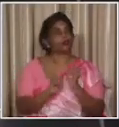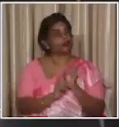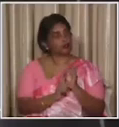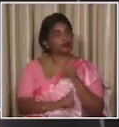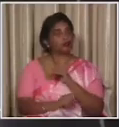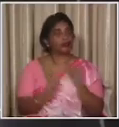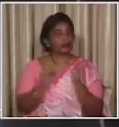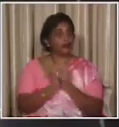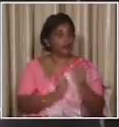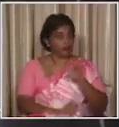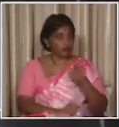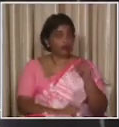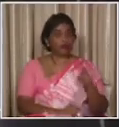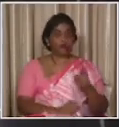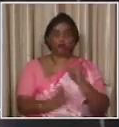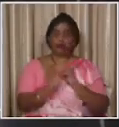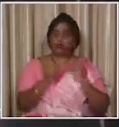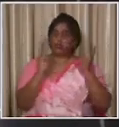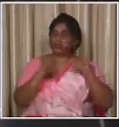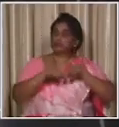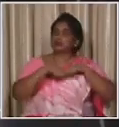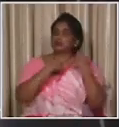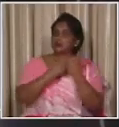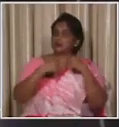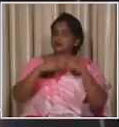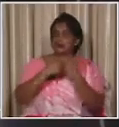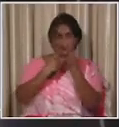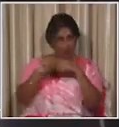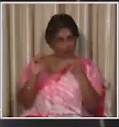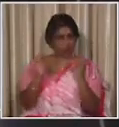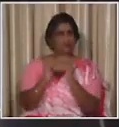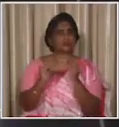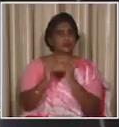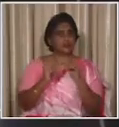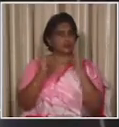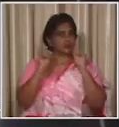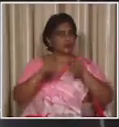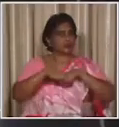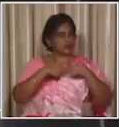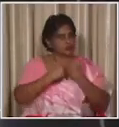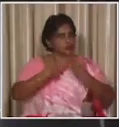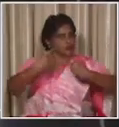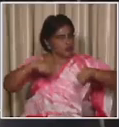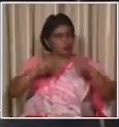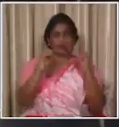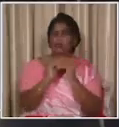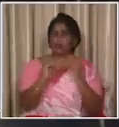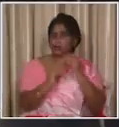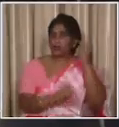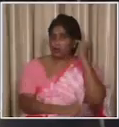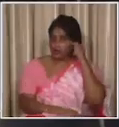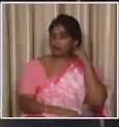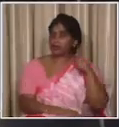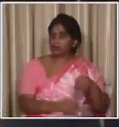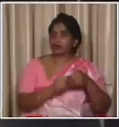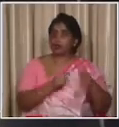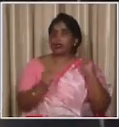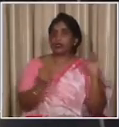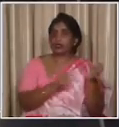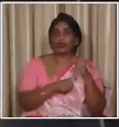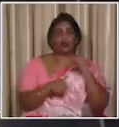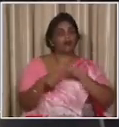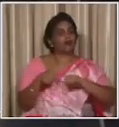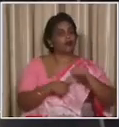අමතිවරයා වැඩ කරන්නේ හැම ක්‍රීඩා සංගමයකට සමානව නම්, හැම ක්‍රීඩා සංගමයක් ගැන එක විදිහට හිතලා නම් මේ වෙනකොට